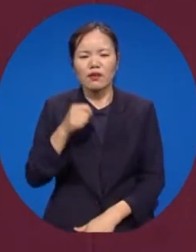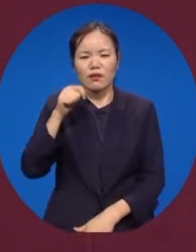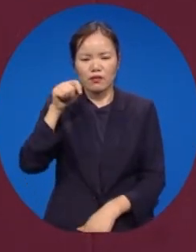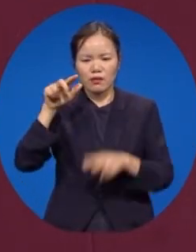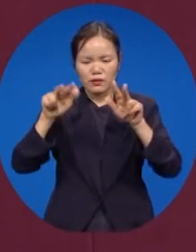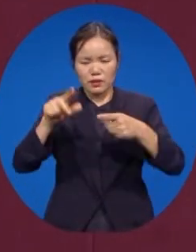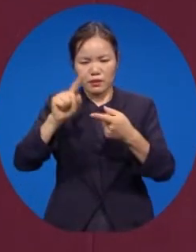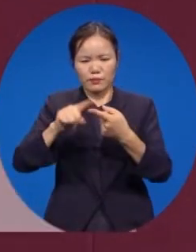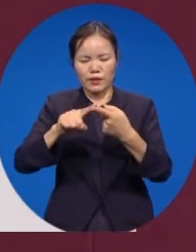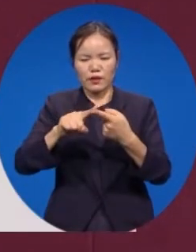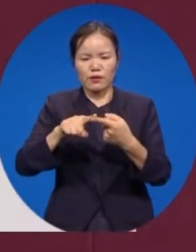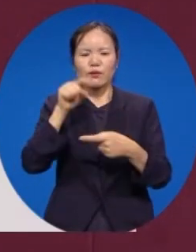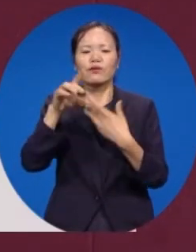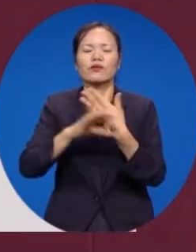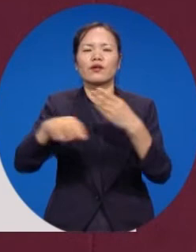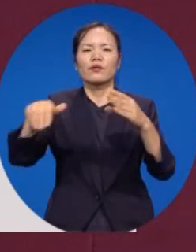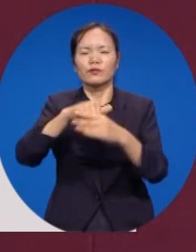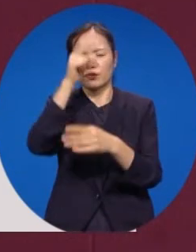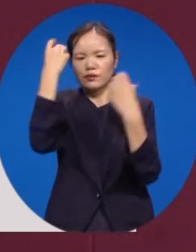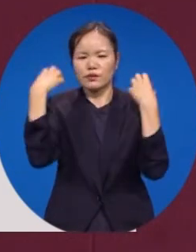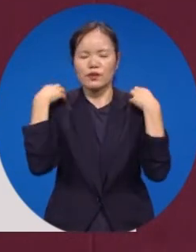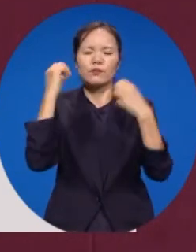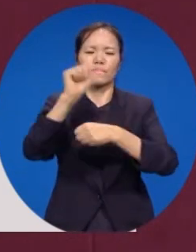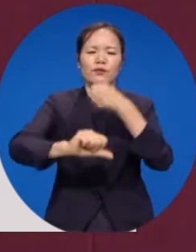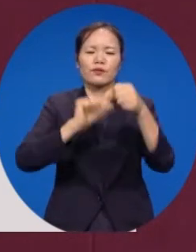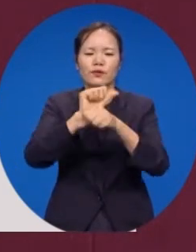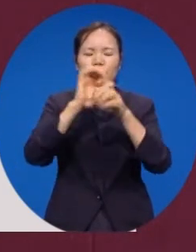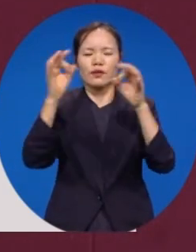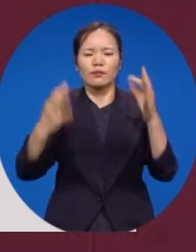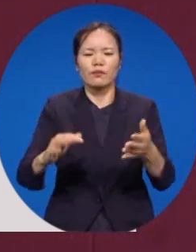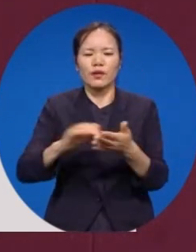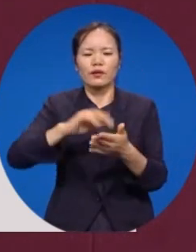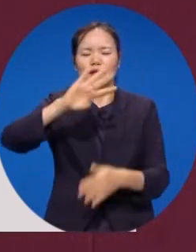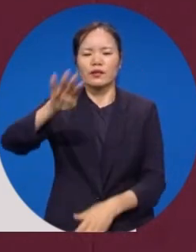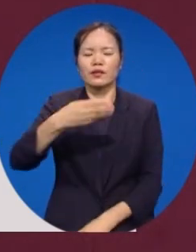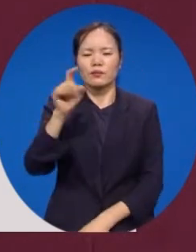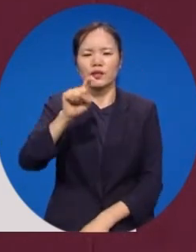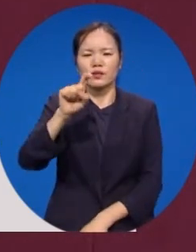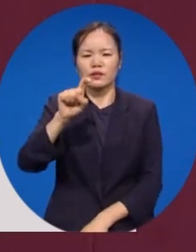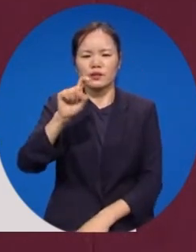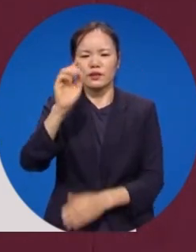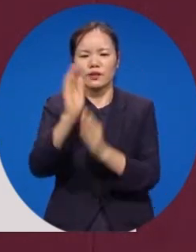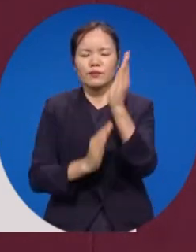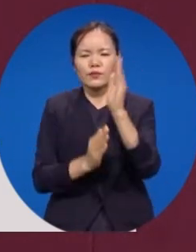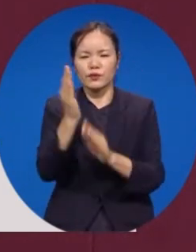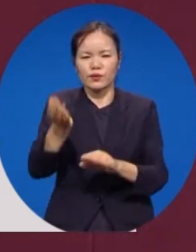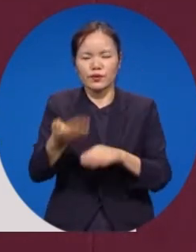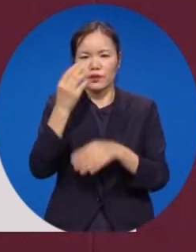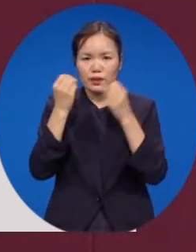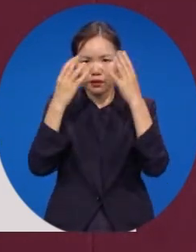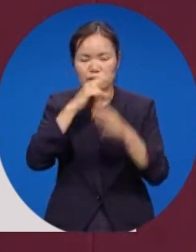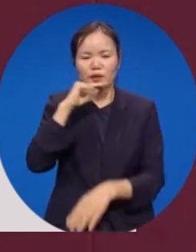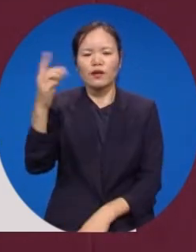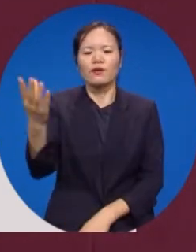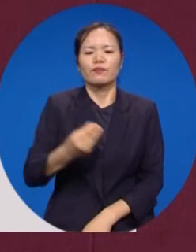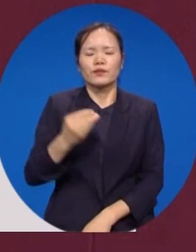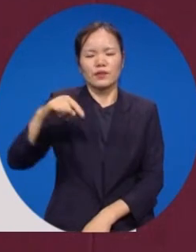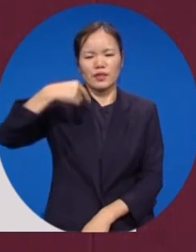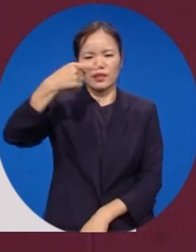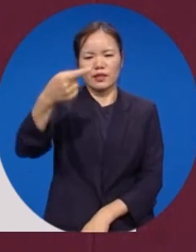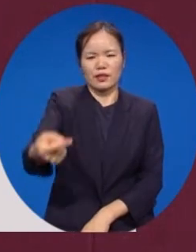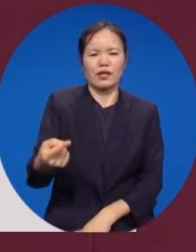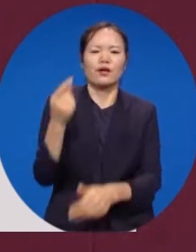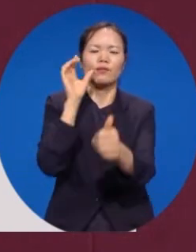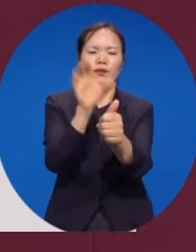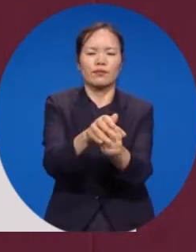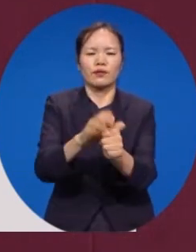추세대로라면 문재인 정권 5년 만에 무려 410조 원이 넘는 새 빚을 다음 정권에